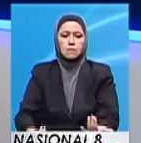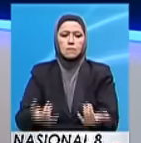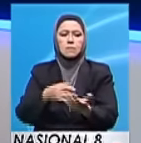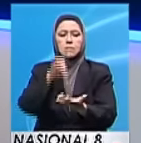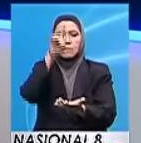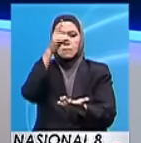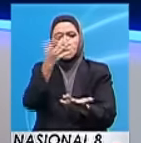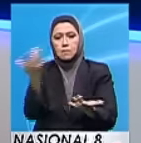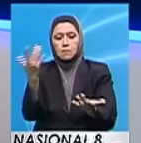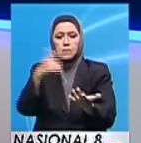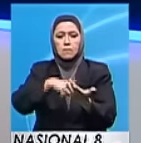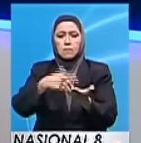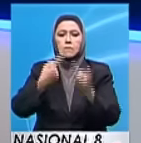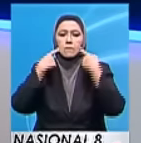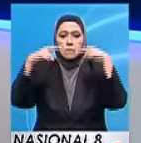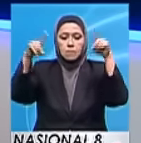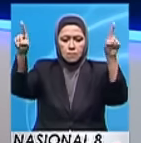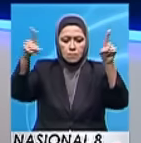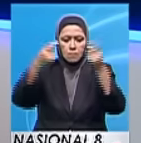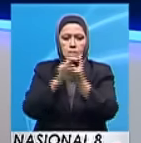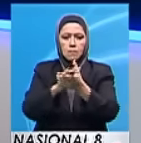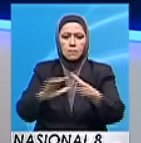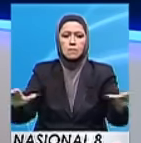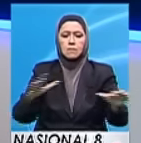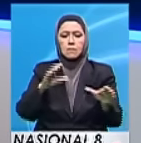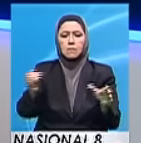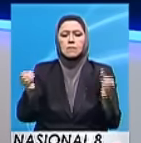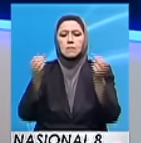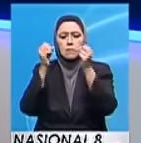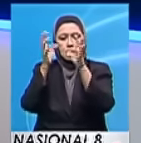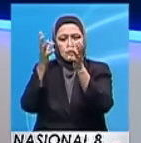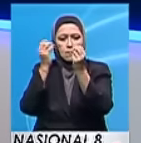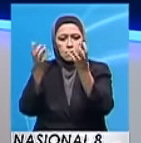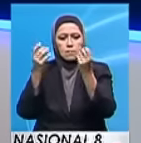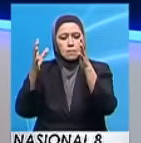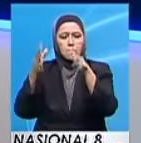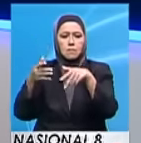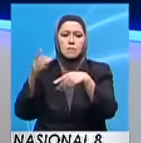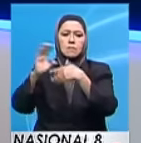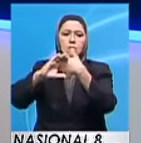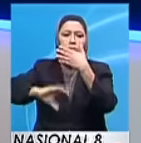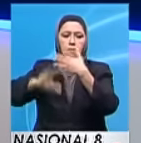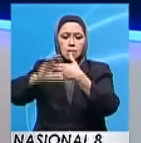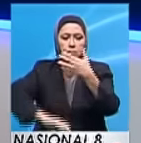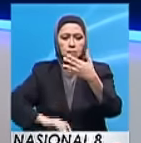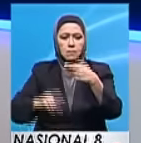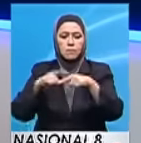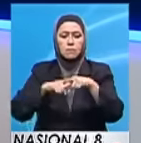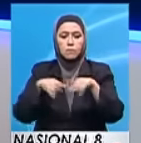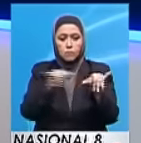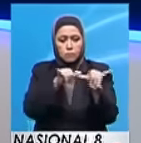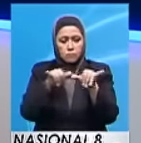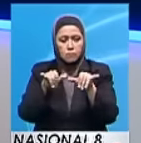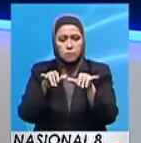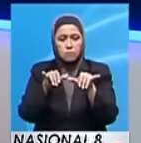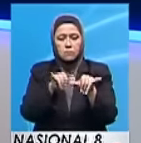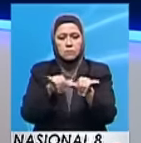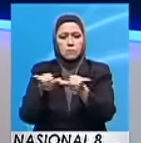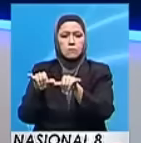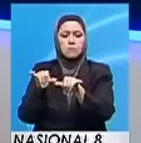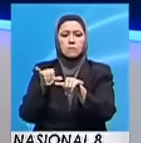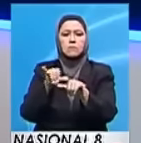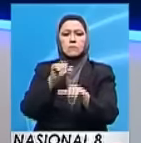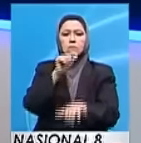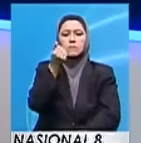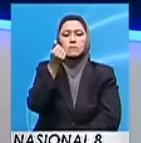dan puluhan yang lain masih terperangkap gempa bumi berukuran 6.4 pada skala Rita melanda Bandar kausung ketika penduduk sedang nyenyak